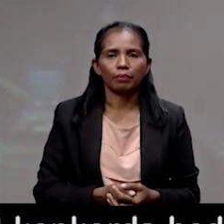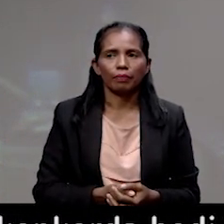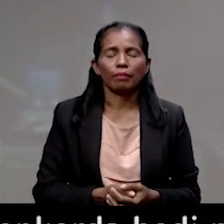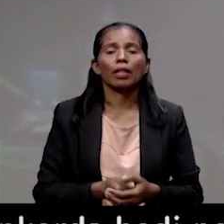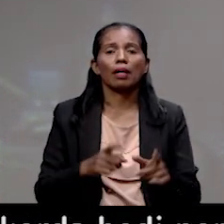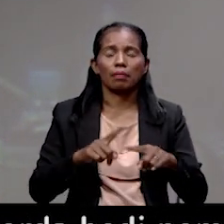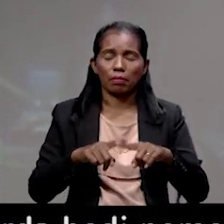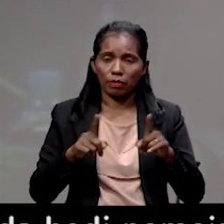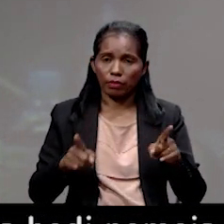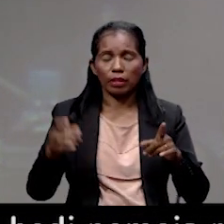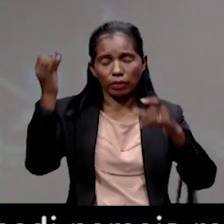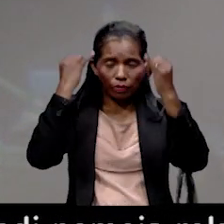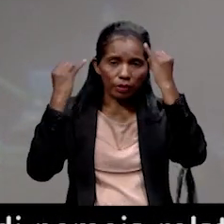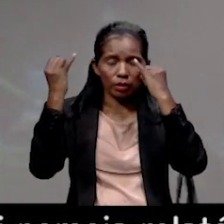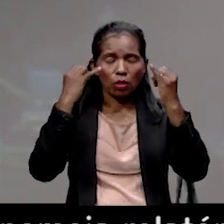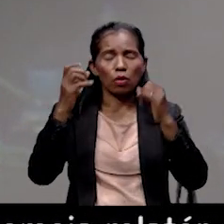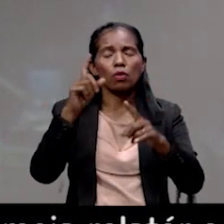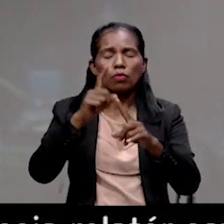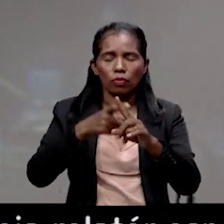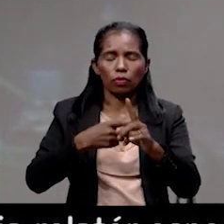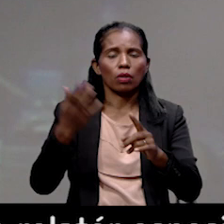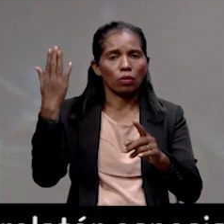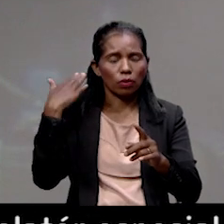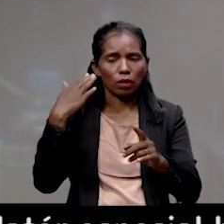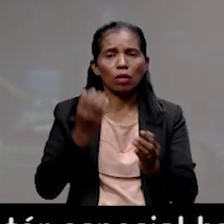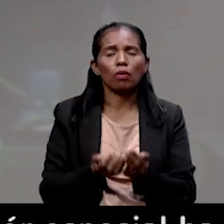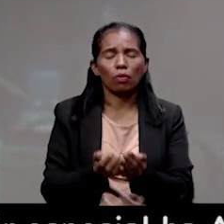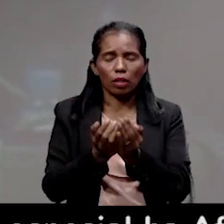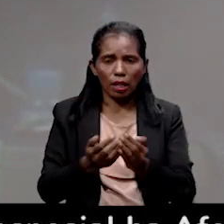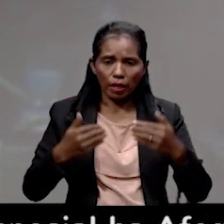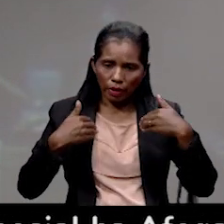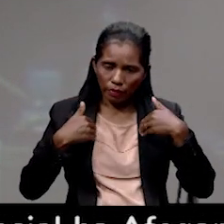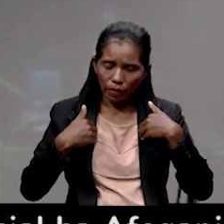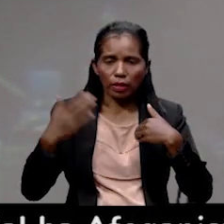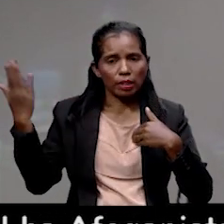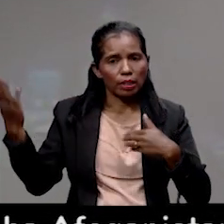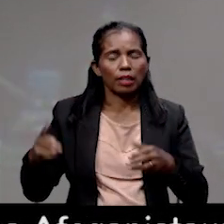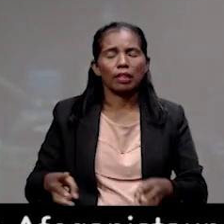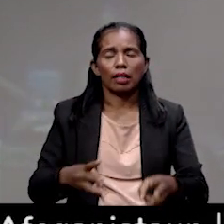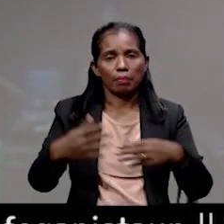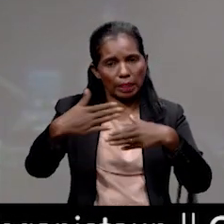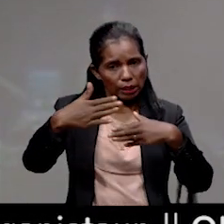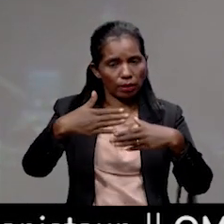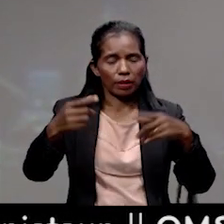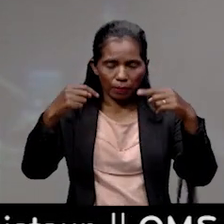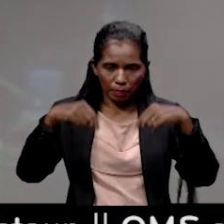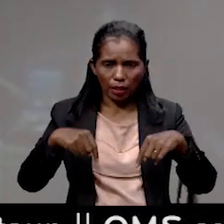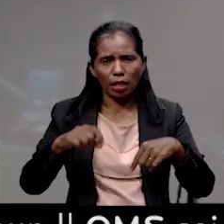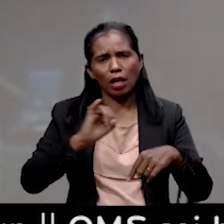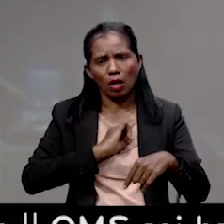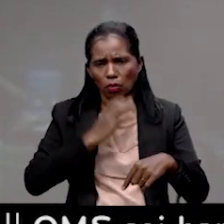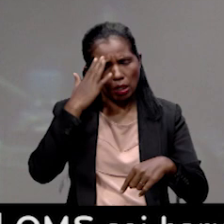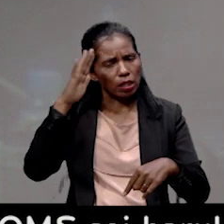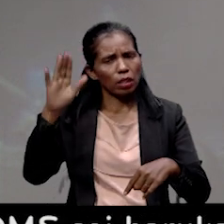Mas informasaun sira fulan kotuk ne di haroni hete dalang na. Mai tena hi dalang klara na hinga tu mai. Haula tena han samak